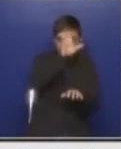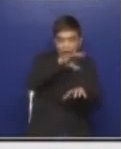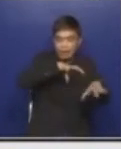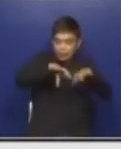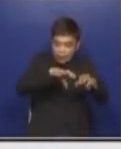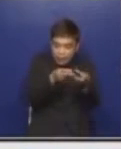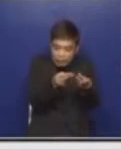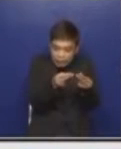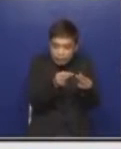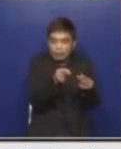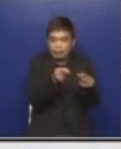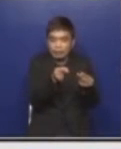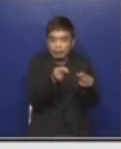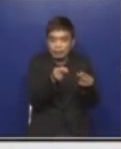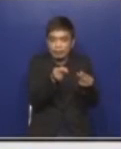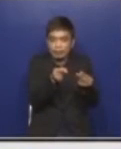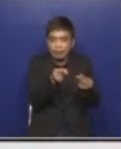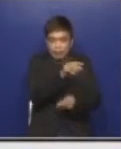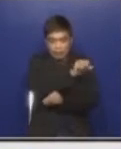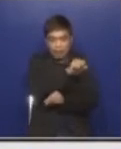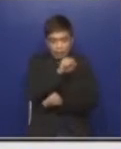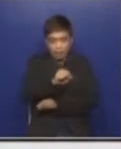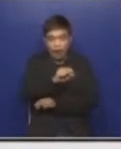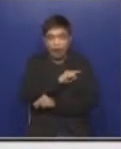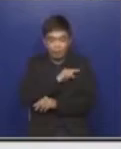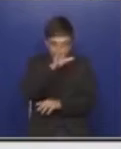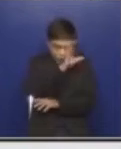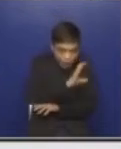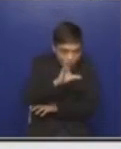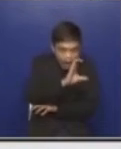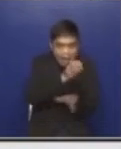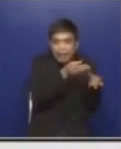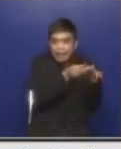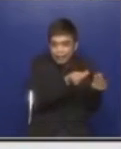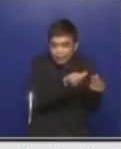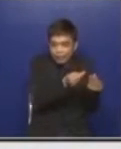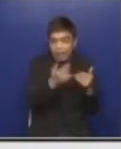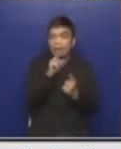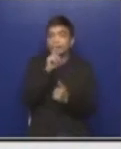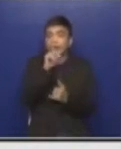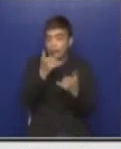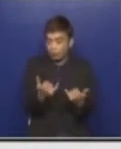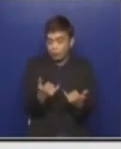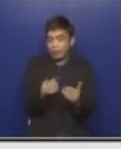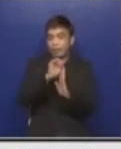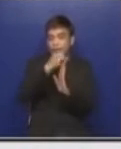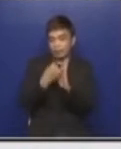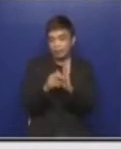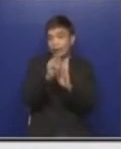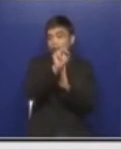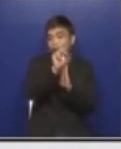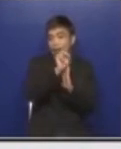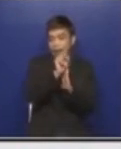ที่ดินทศดูเรื่องจัดหาที่ดินถามว่าขณะนี้จังหวัดน่านผมขอไป 300,000